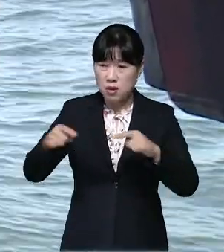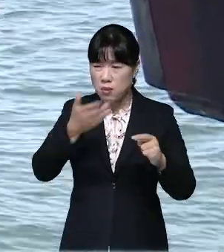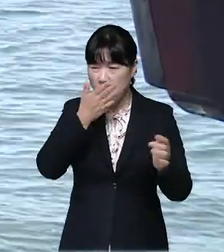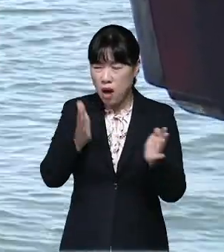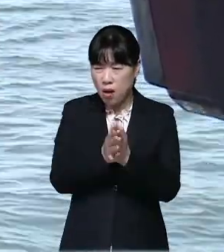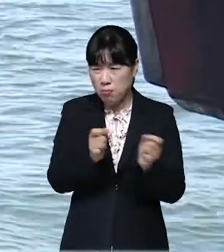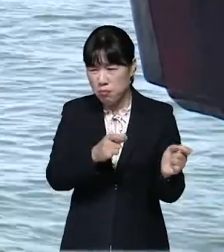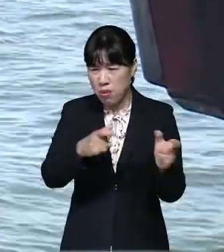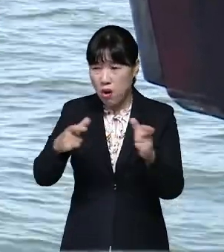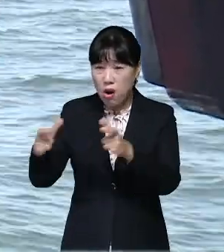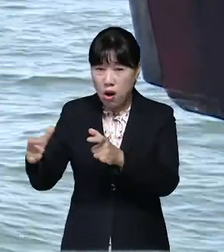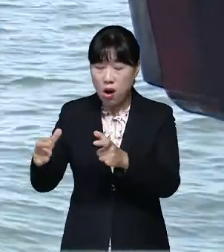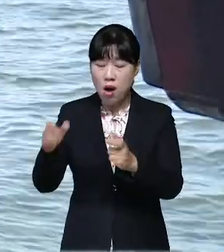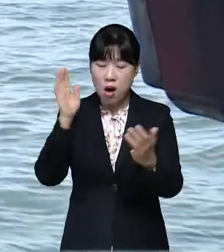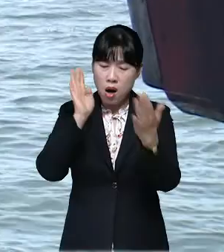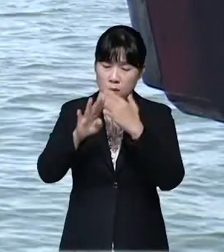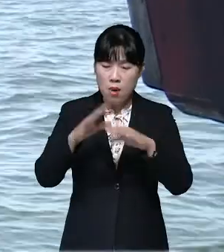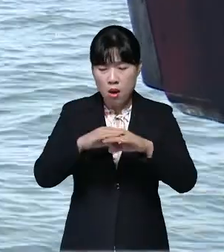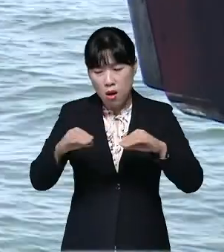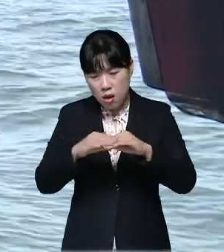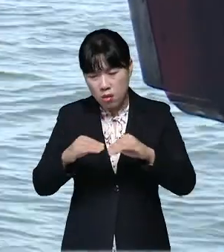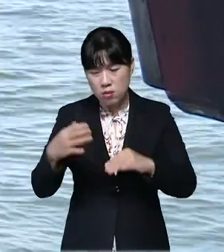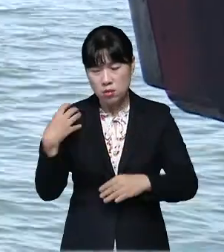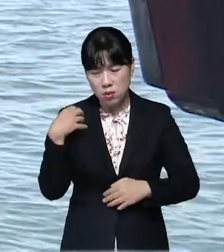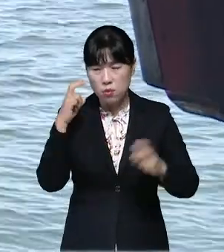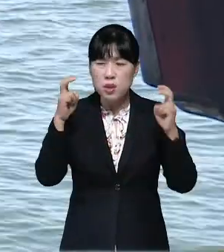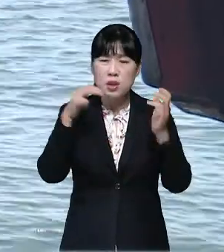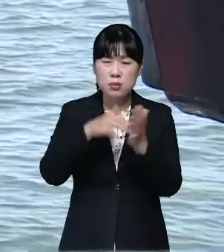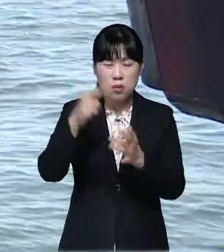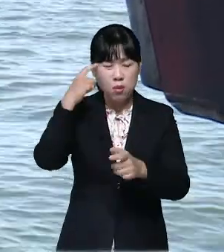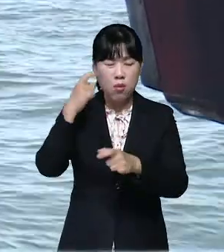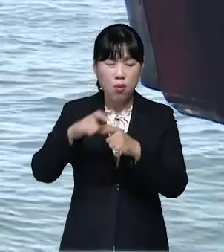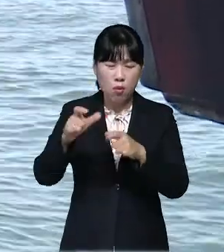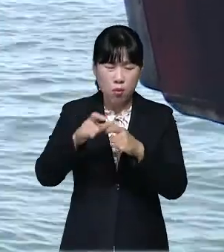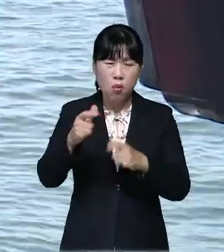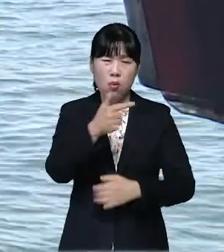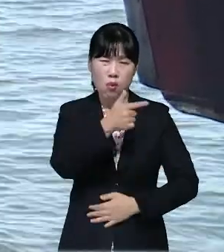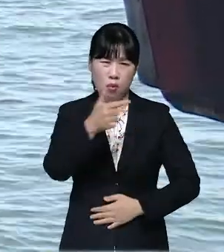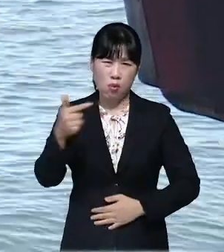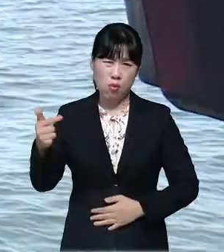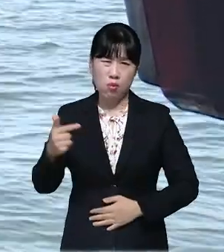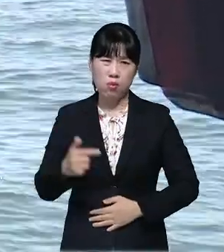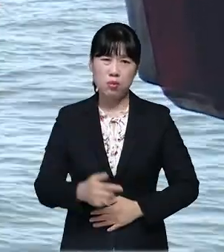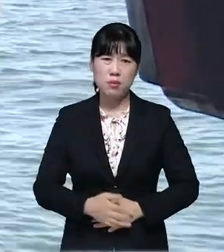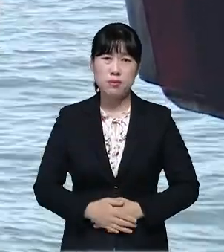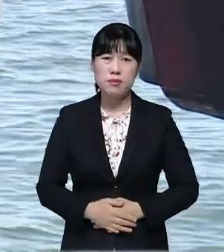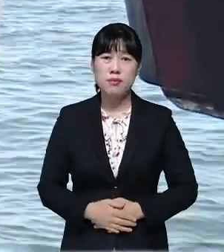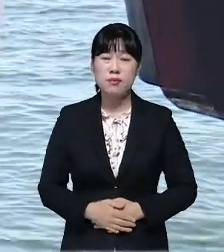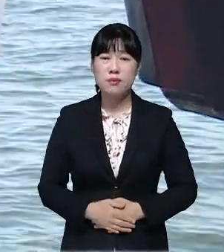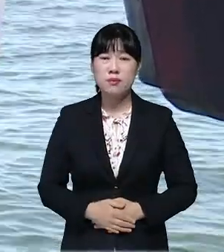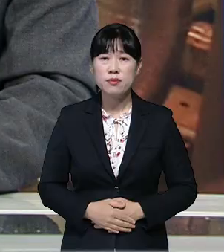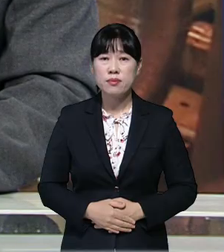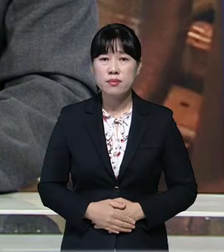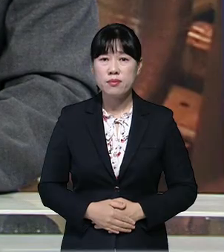확산되며 키를 쥐고 있는 미래에셋의 고민도 깊어지고 있습니다. KBC 이영길입니다.